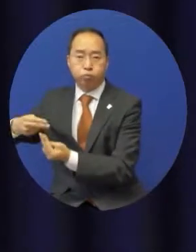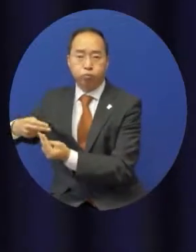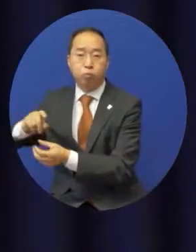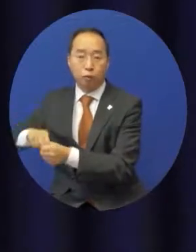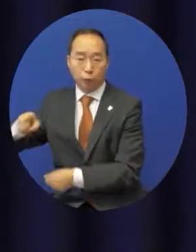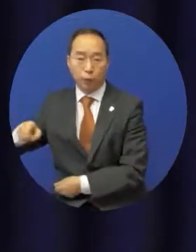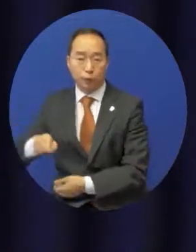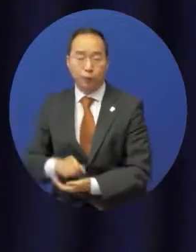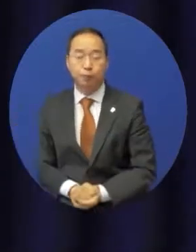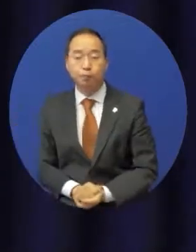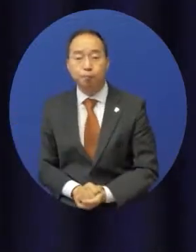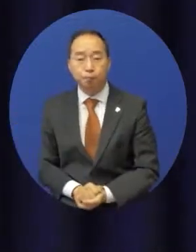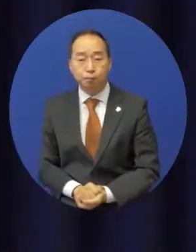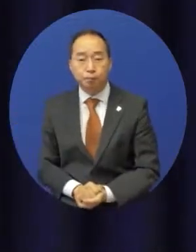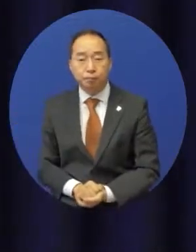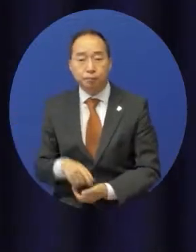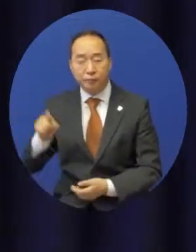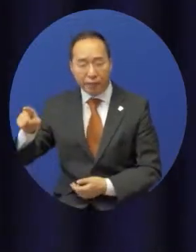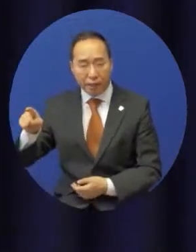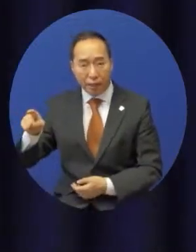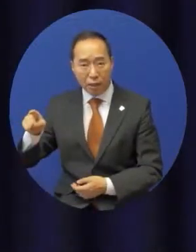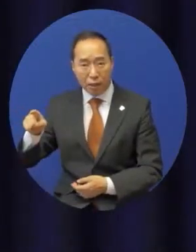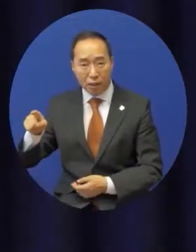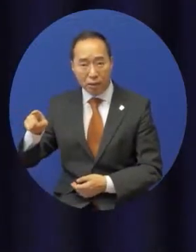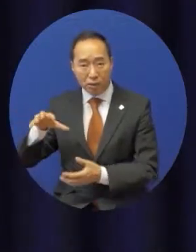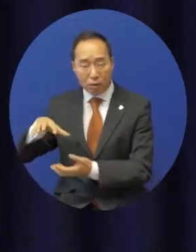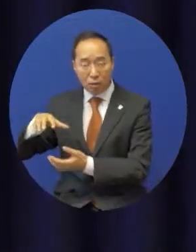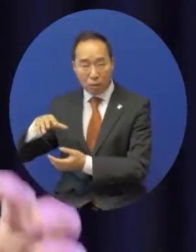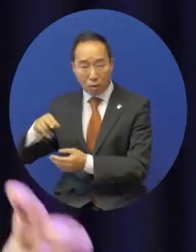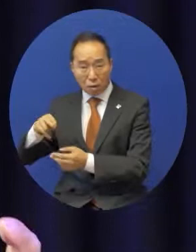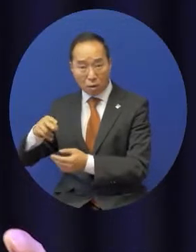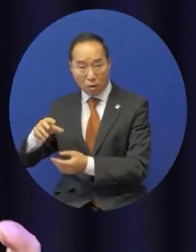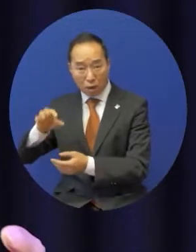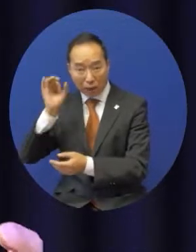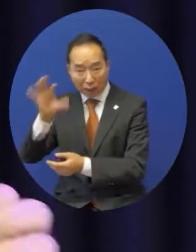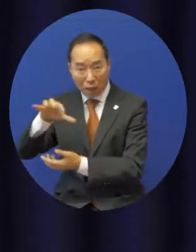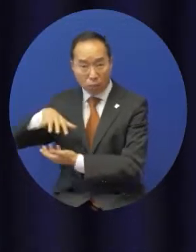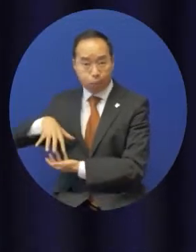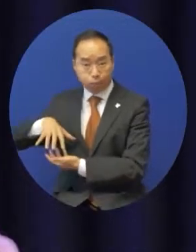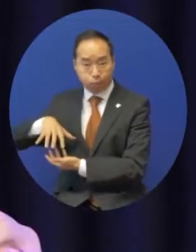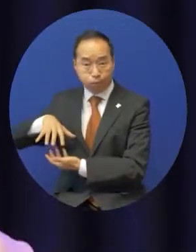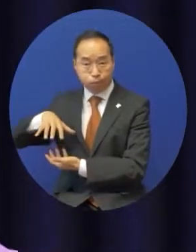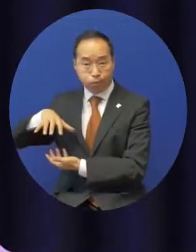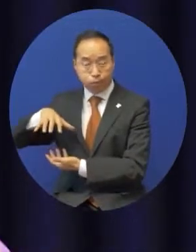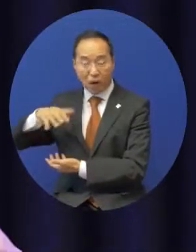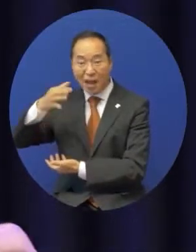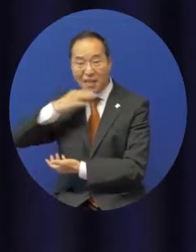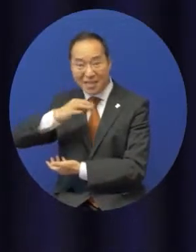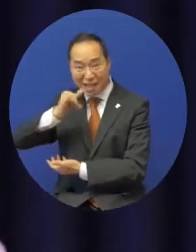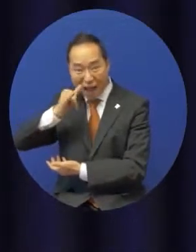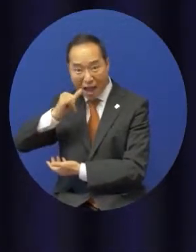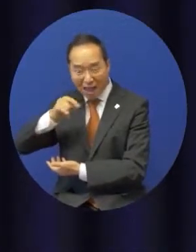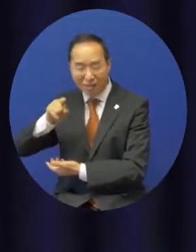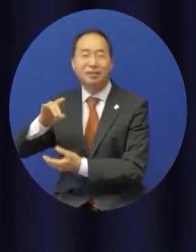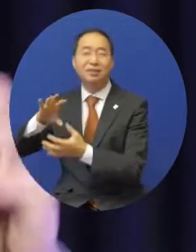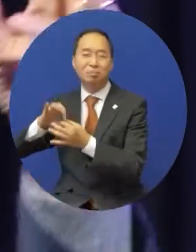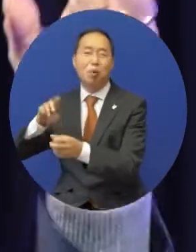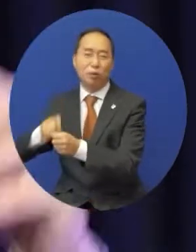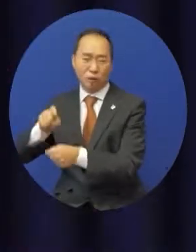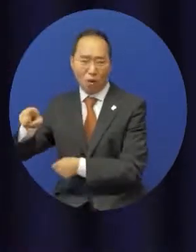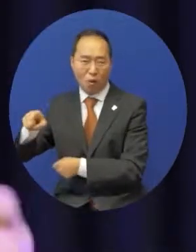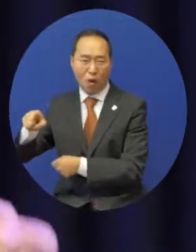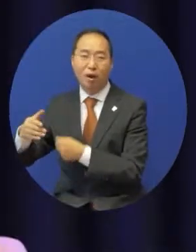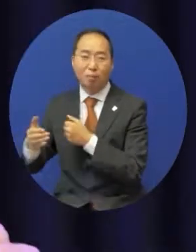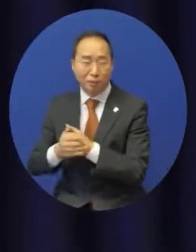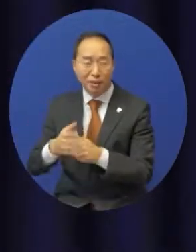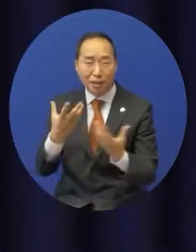아니잖아요. 근데 이제 자산적인 가치가 있다라고 하는 거죠. 자산이라고 하는 거는 금값이 하루 일어나고 나면 또